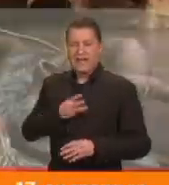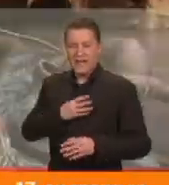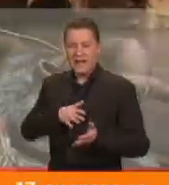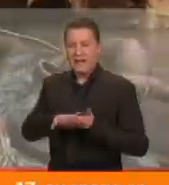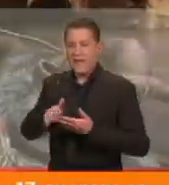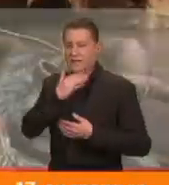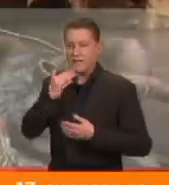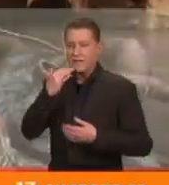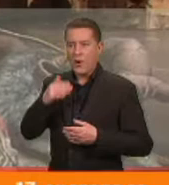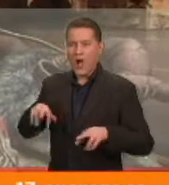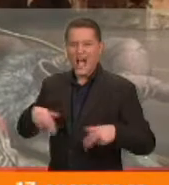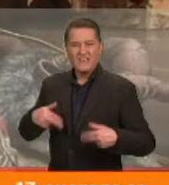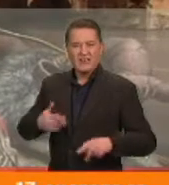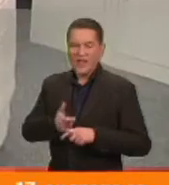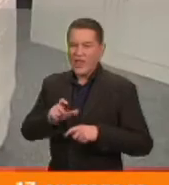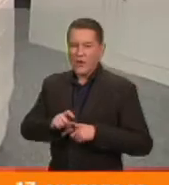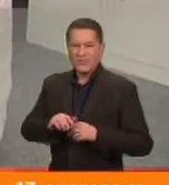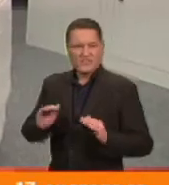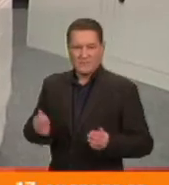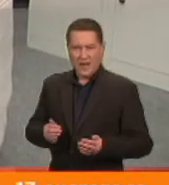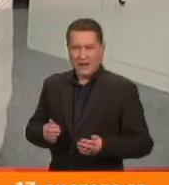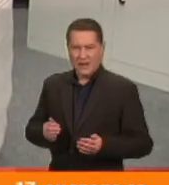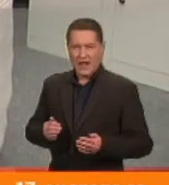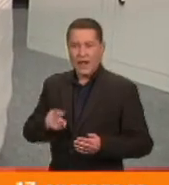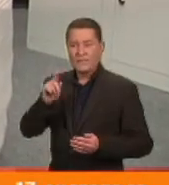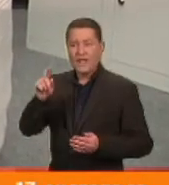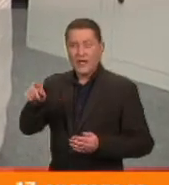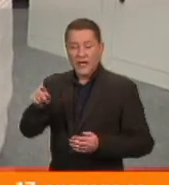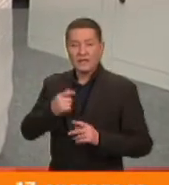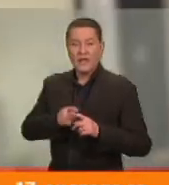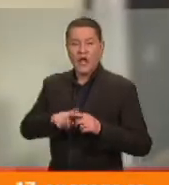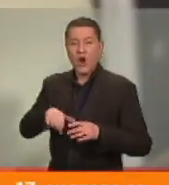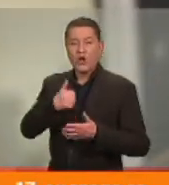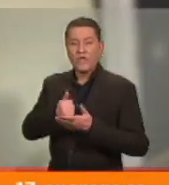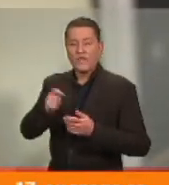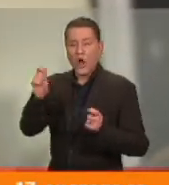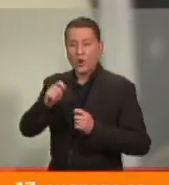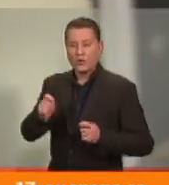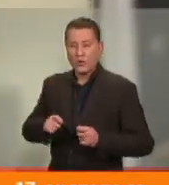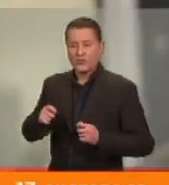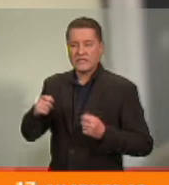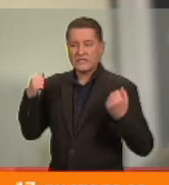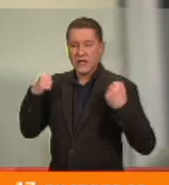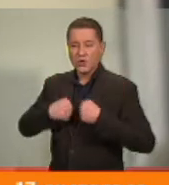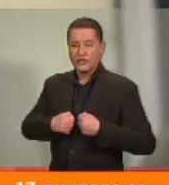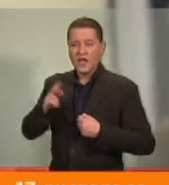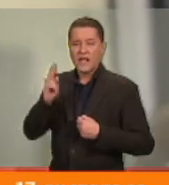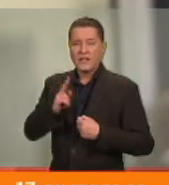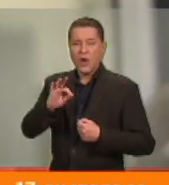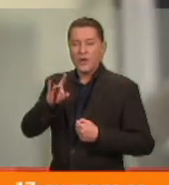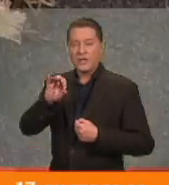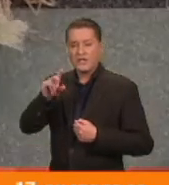багато, а движення виходить дуже скупе і маленьке. Їхні образи творила головна художниця з костюмів телеканалу СТБ Катерина